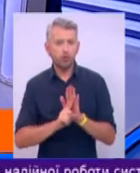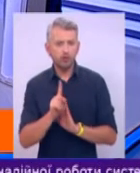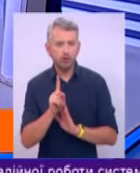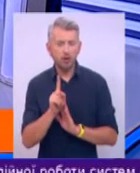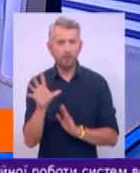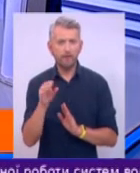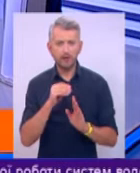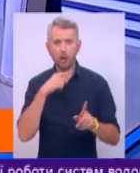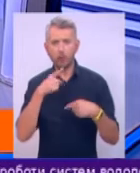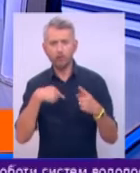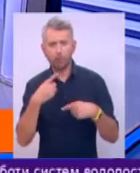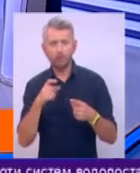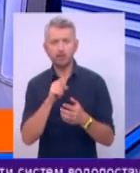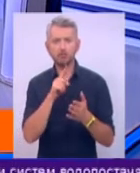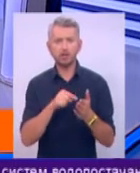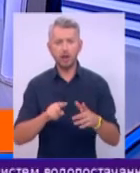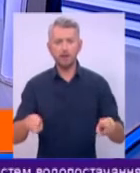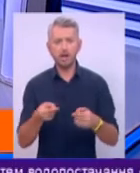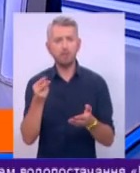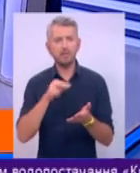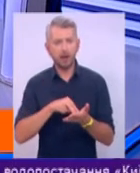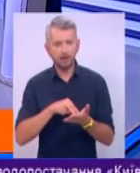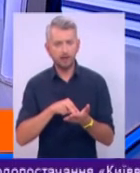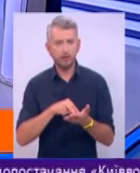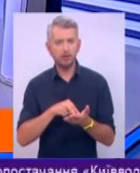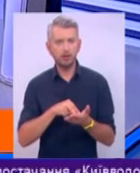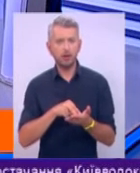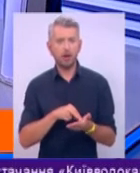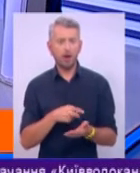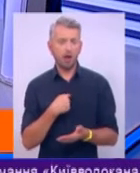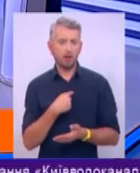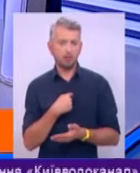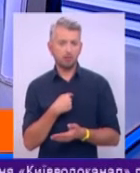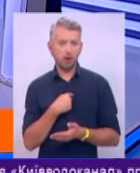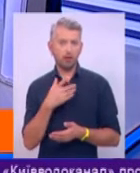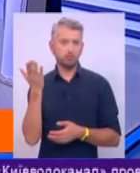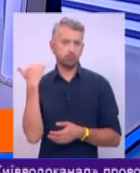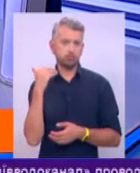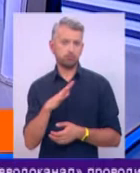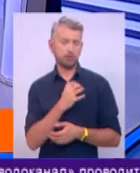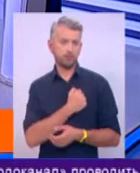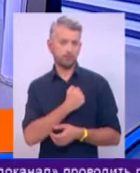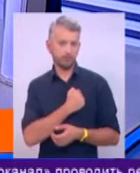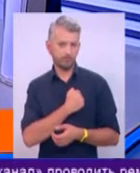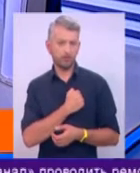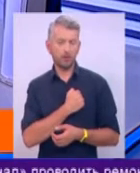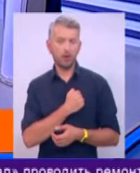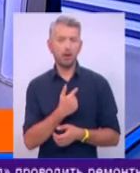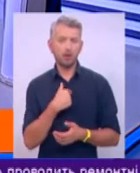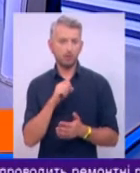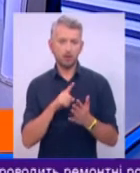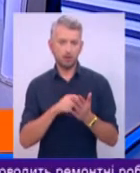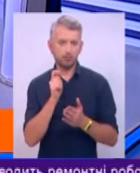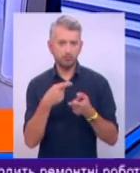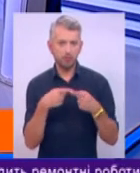всі розмови з питання реабілітації, а як людина, яка свого часу теж служила в армії, я поставив питання інакше, що